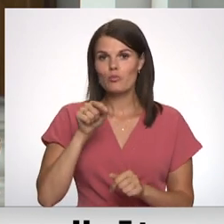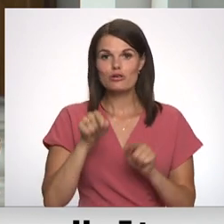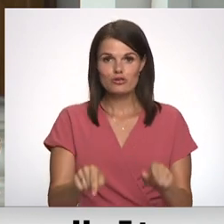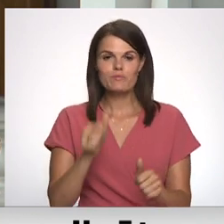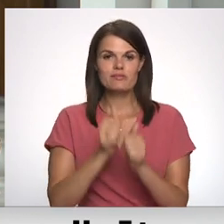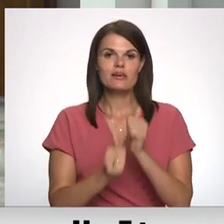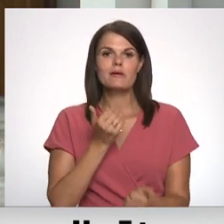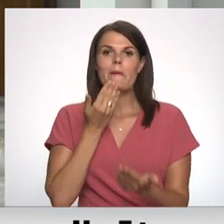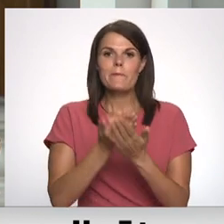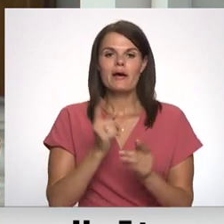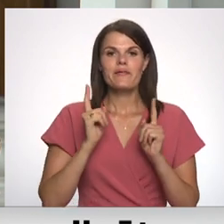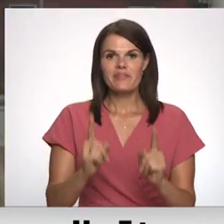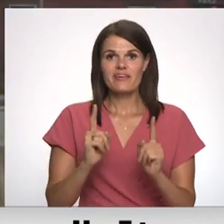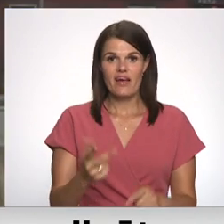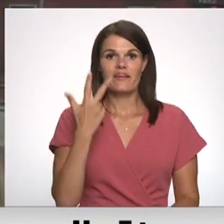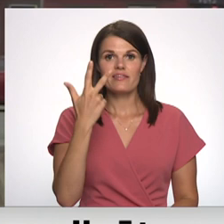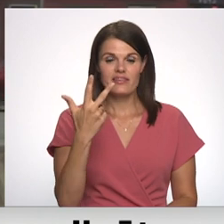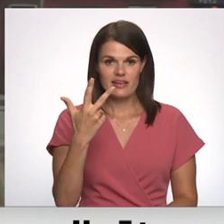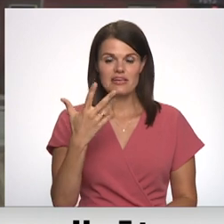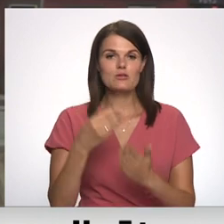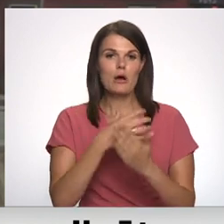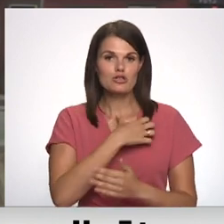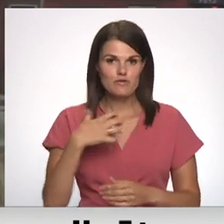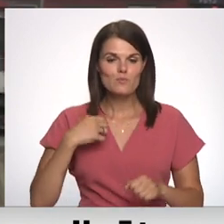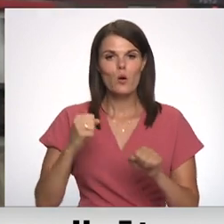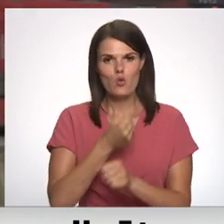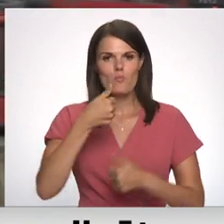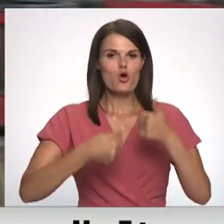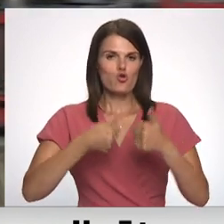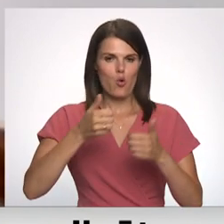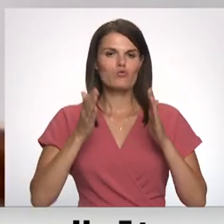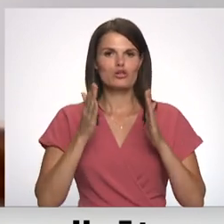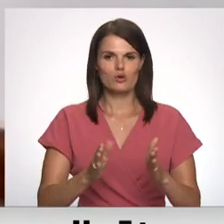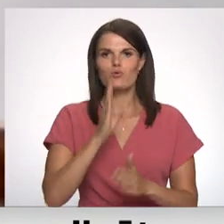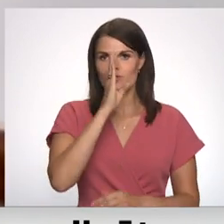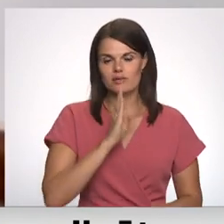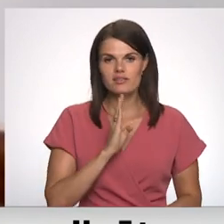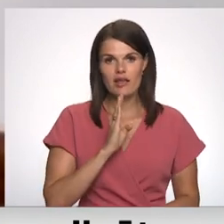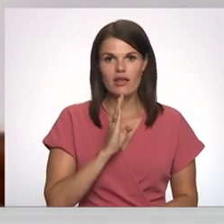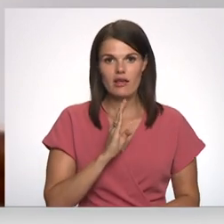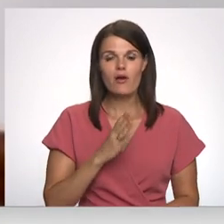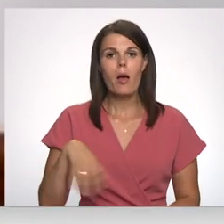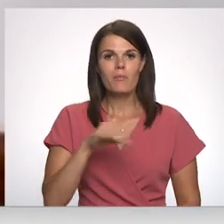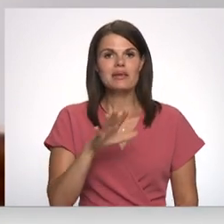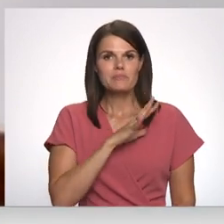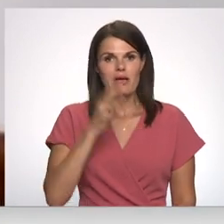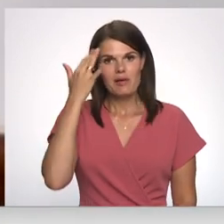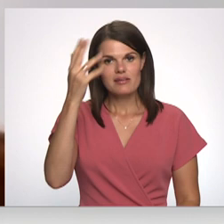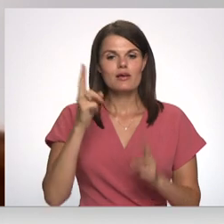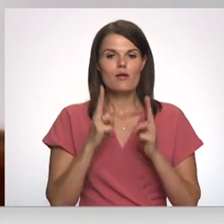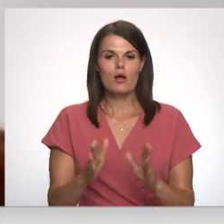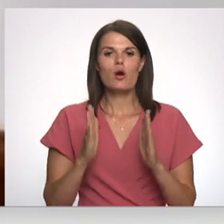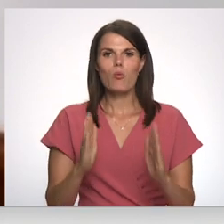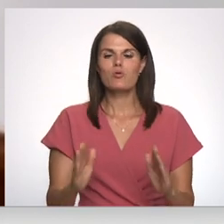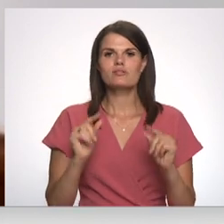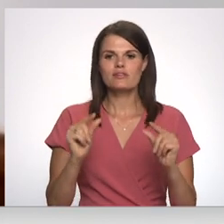sacensībām pieteikušās bija vien šīs trīs vietveres, tomēr konkurence būšot sīva. Bijām cerējuši, ka būs nedaudz vairāk pieteikumu,